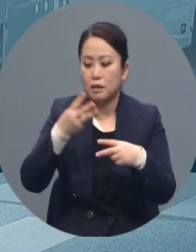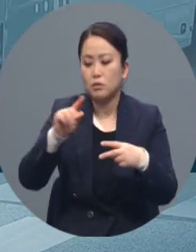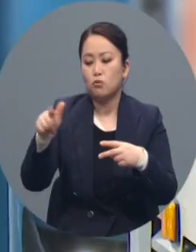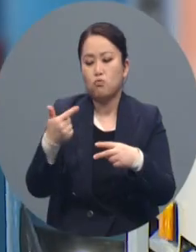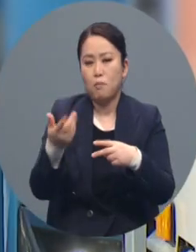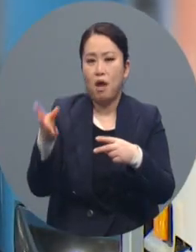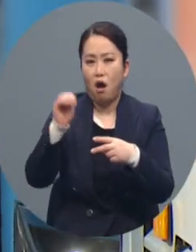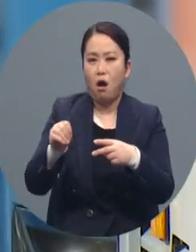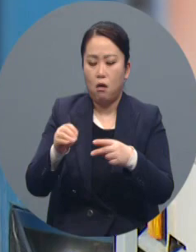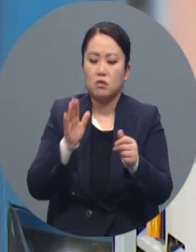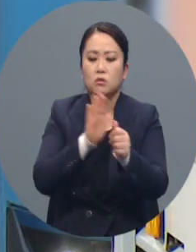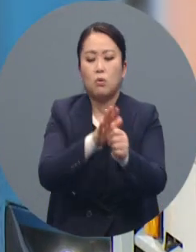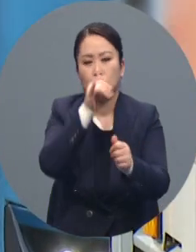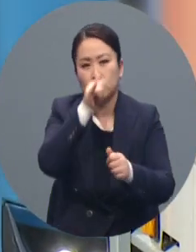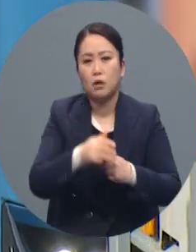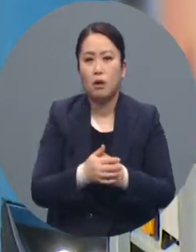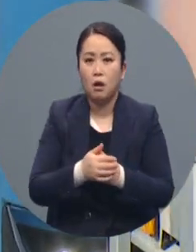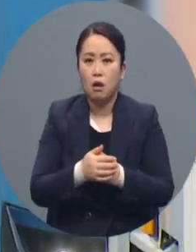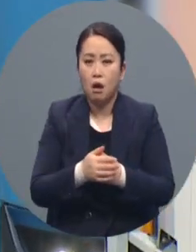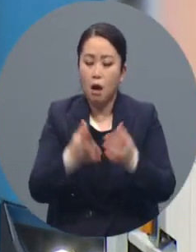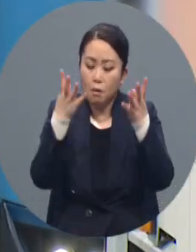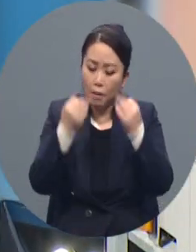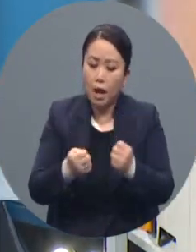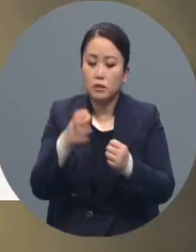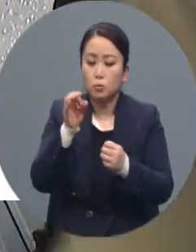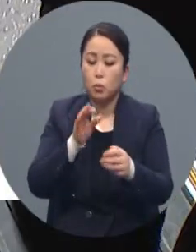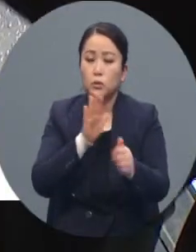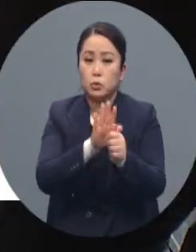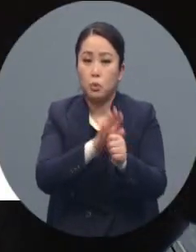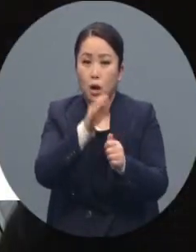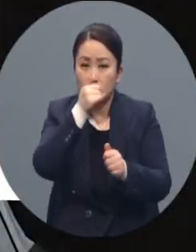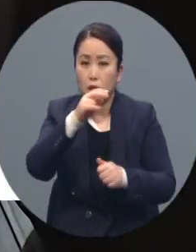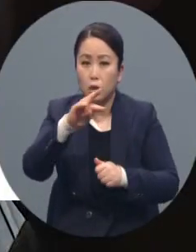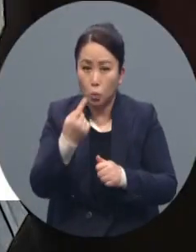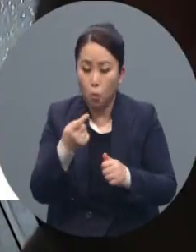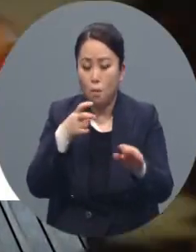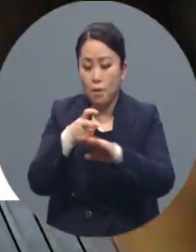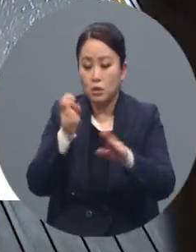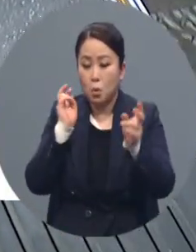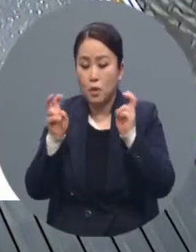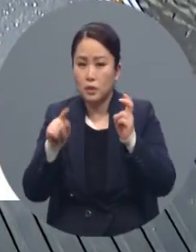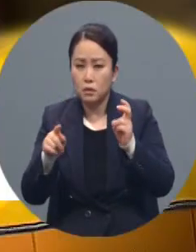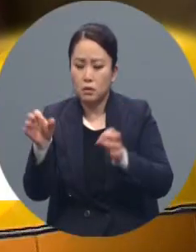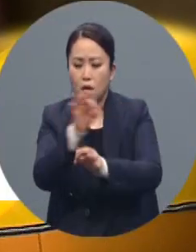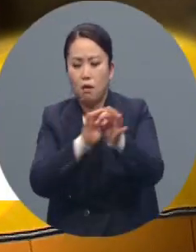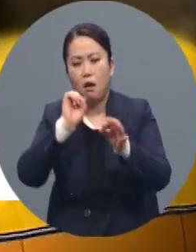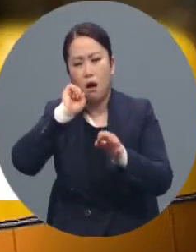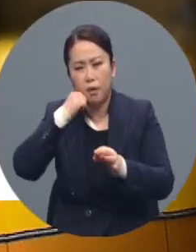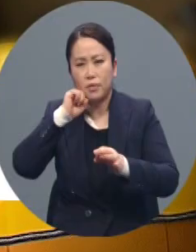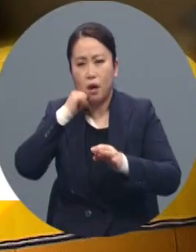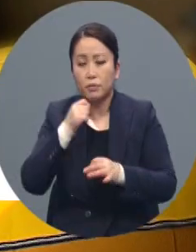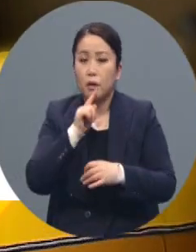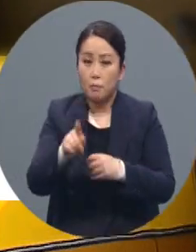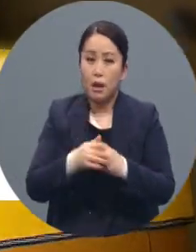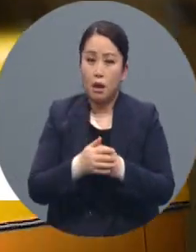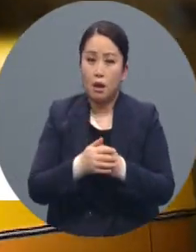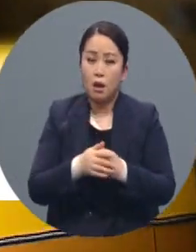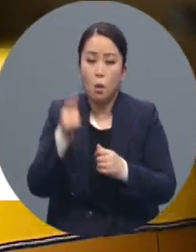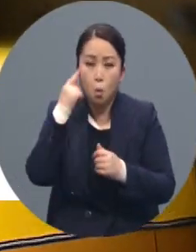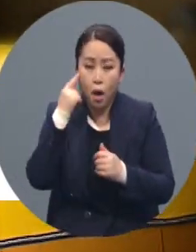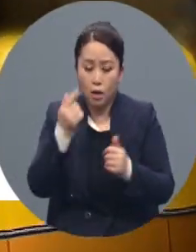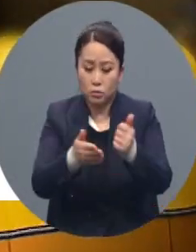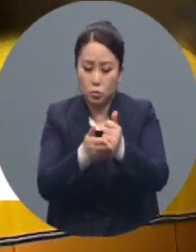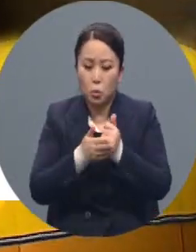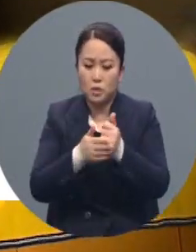올랐습니다. 수천억 원의 돈을 지원받고도 버스 업체들은 경영난을 호소합니다. 승객 감소로